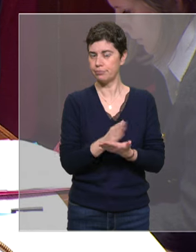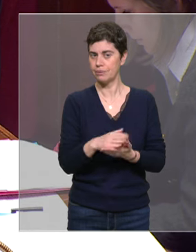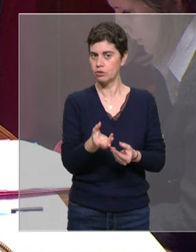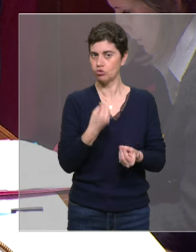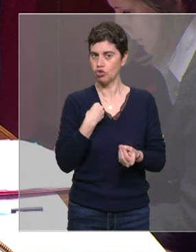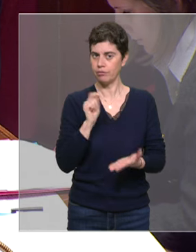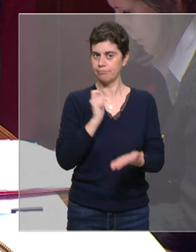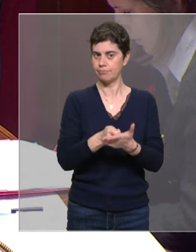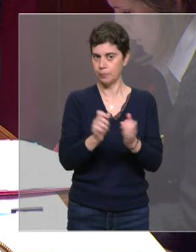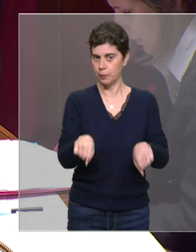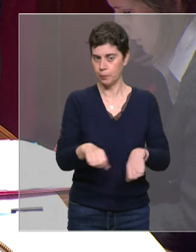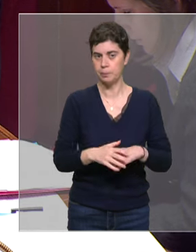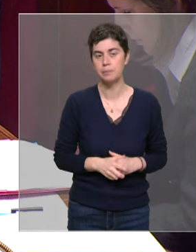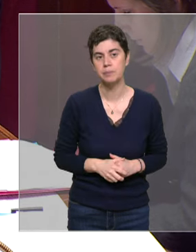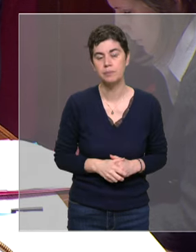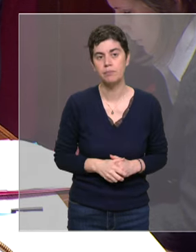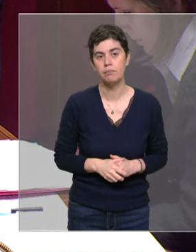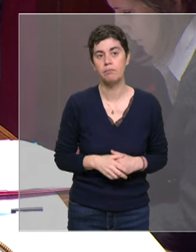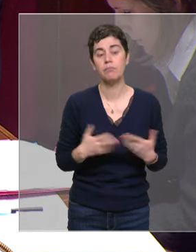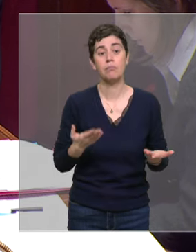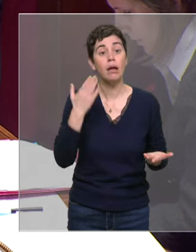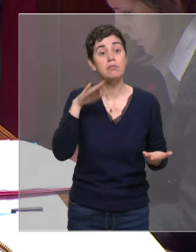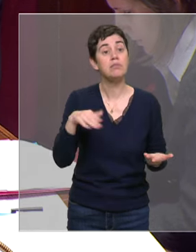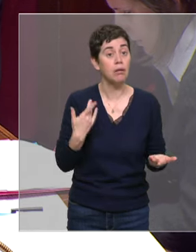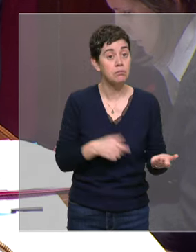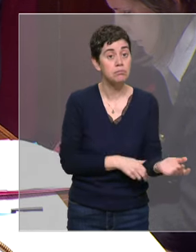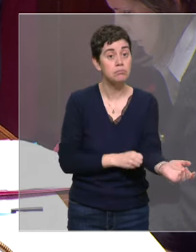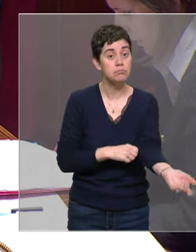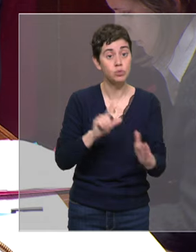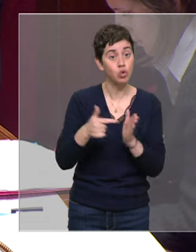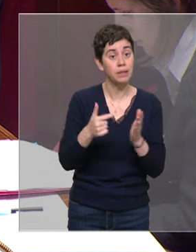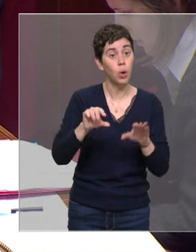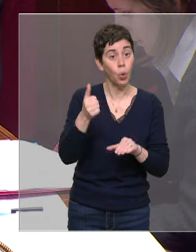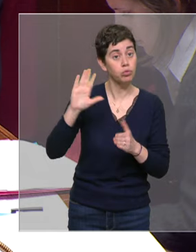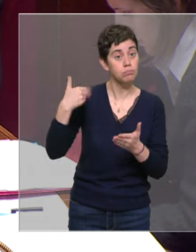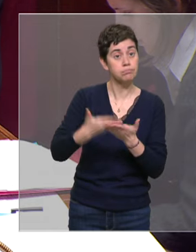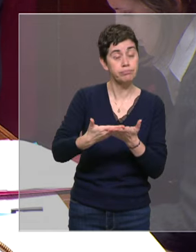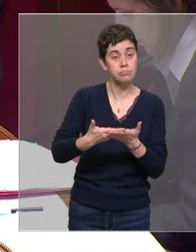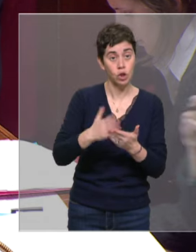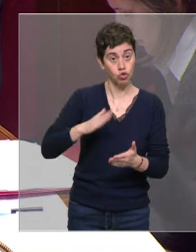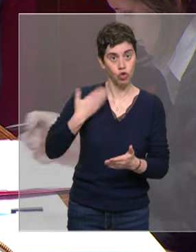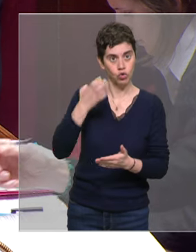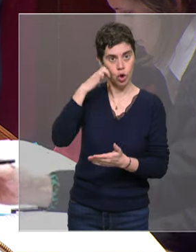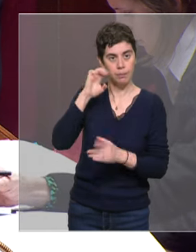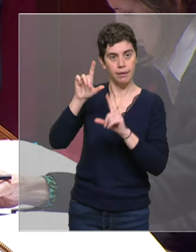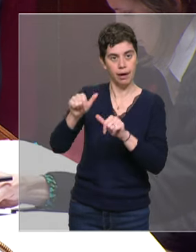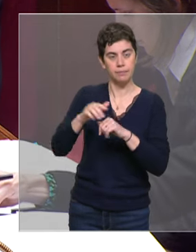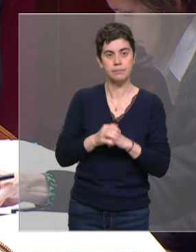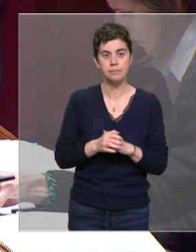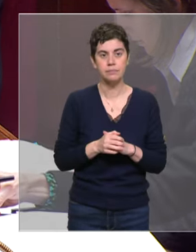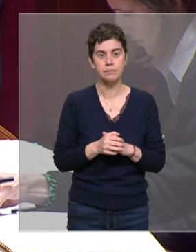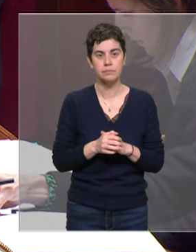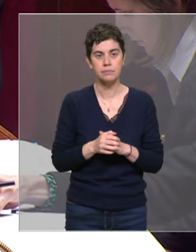appelle l'acte d'achat. Le sens de l'histoire, il est clair, vous l'avez rappelé. Depuis 2011, grâce à l'Europe, on a la transparence